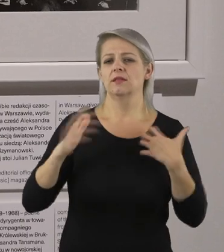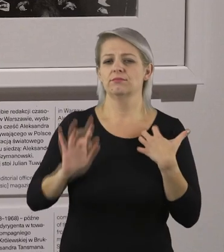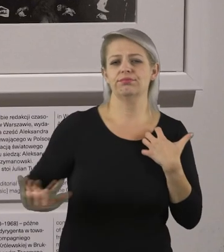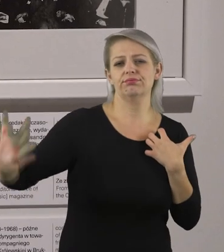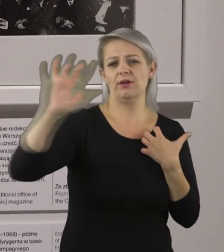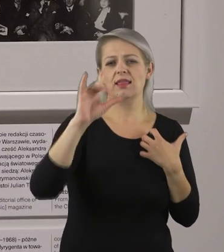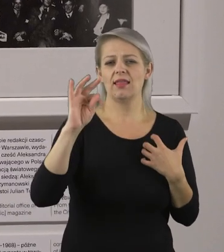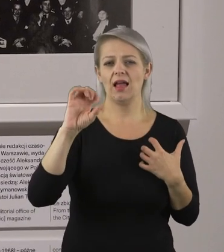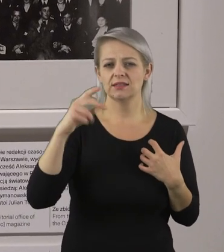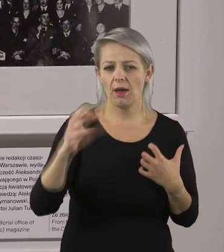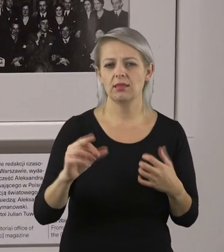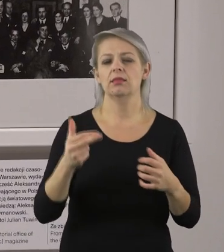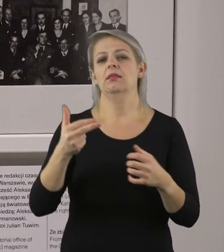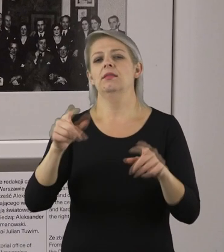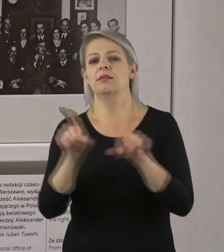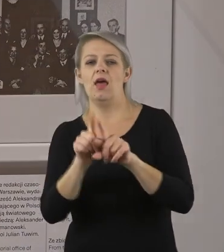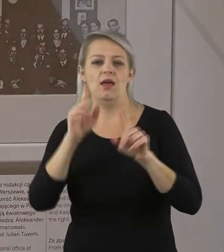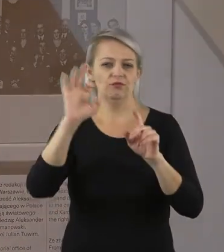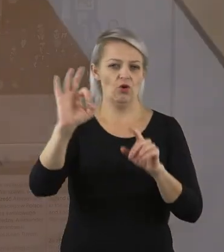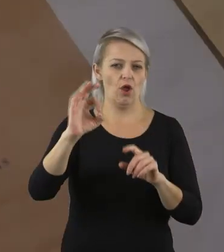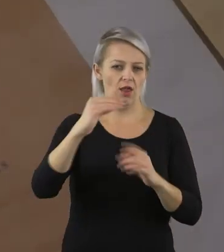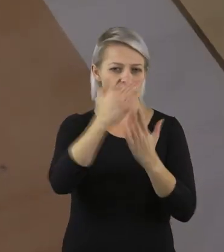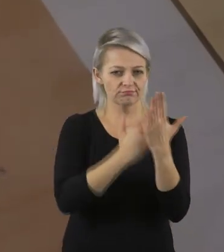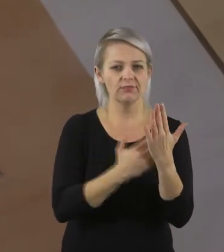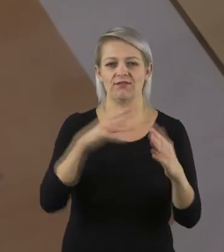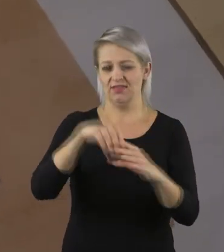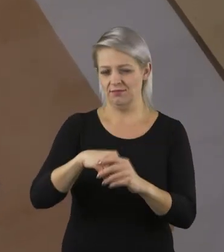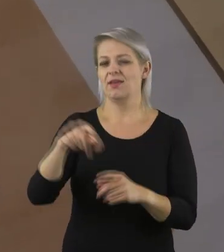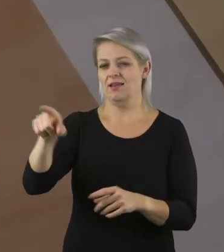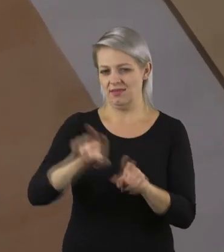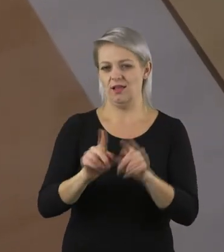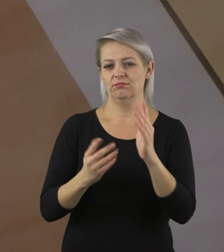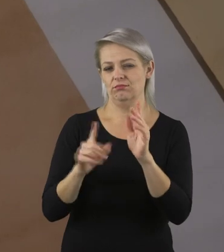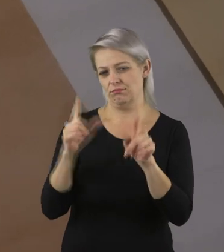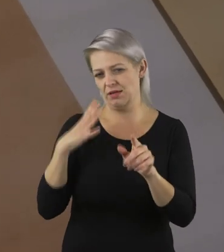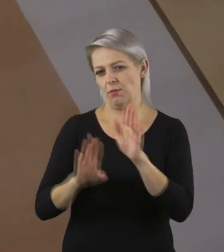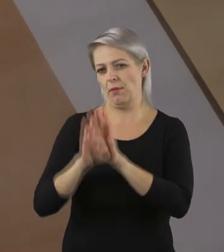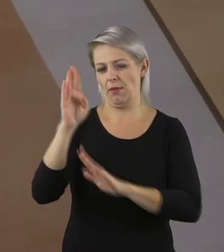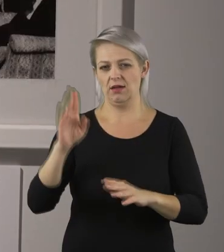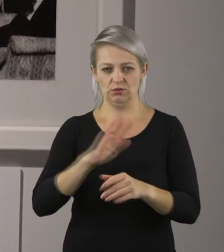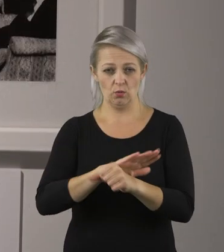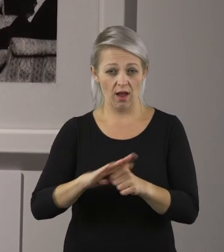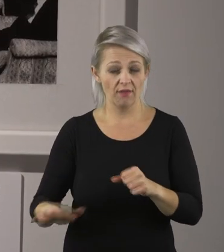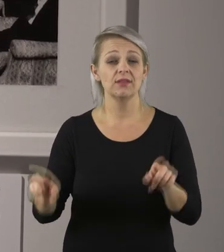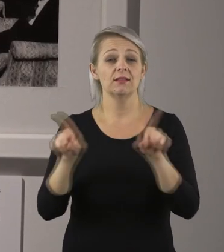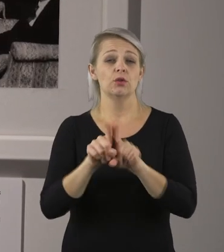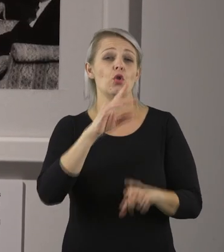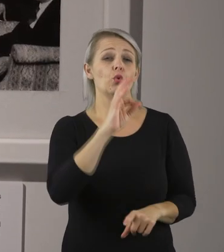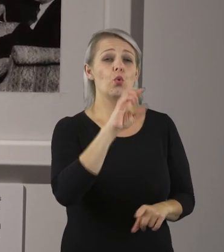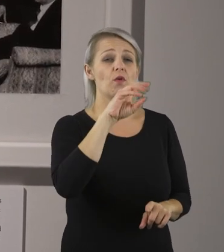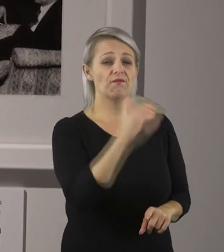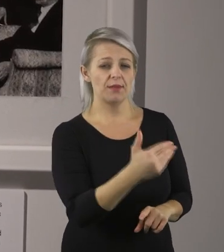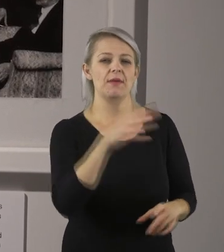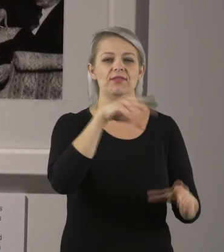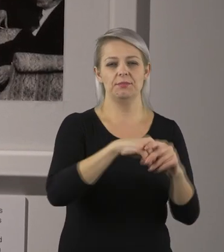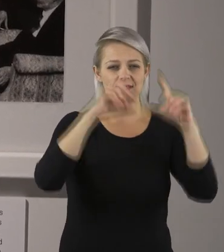tournée Tansmana oraz poświęcona mu monografia dowodzą jego rosnącej popularności. Zdjęcia